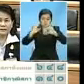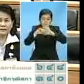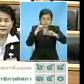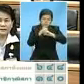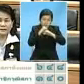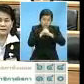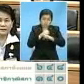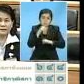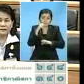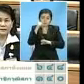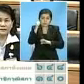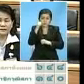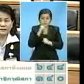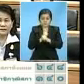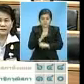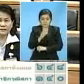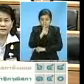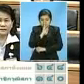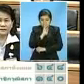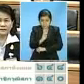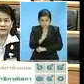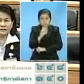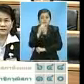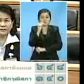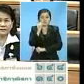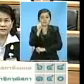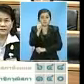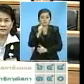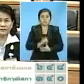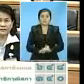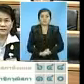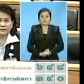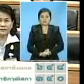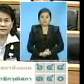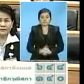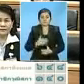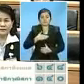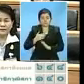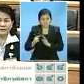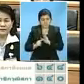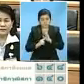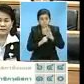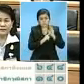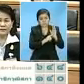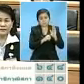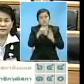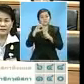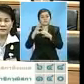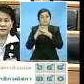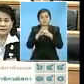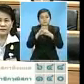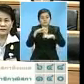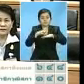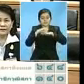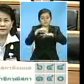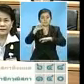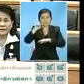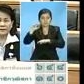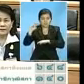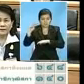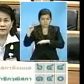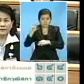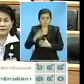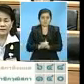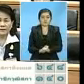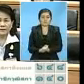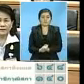านและมีความเป็นกลางทางการเมืองได้อย่างแท้จริงก็เป็นข้อเสนอในส่วนของวุฒิสภาท่านประธาน